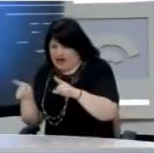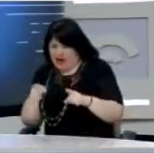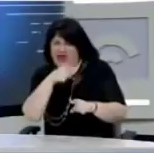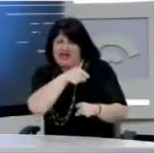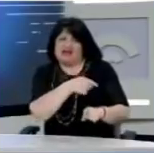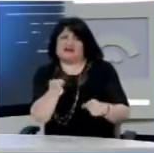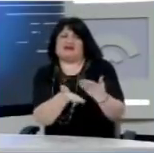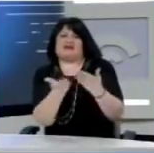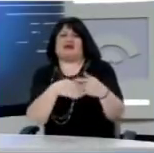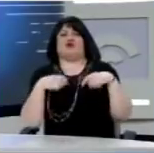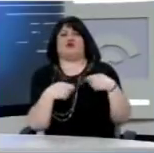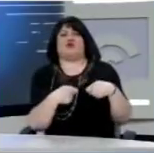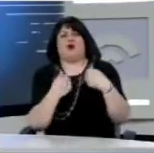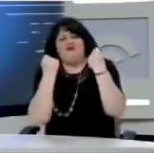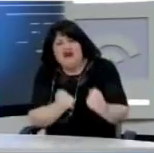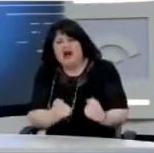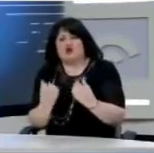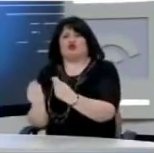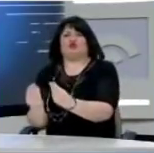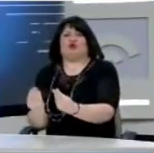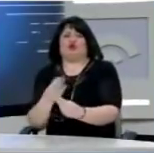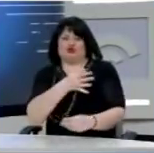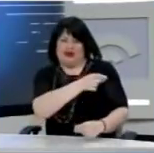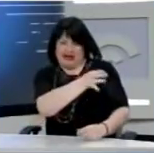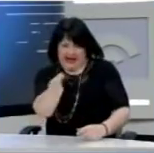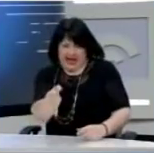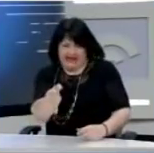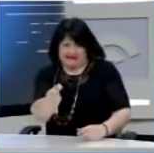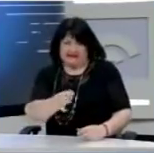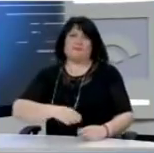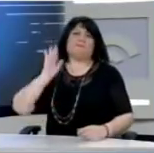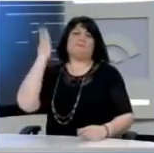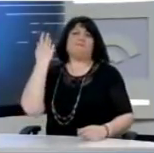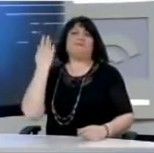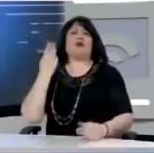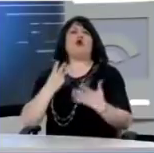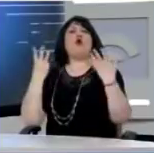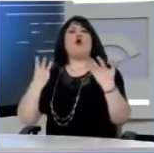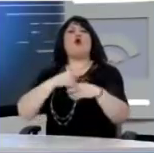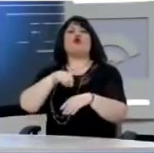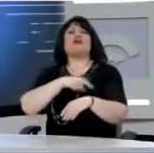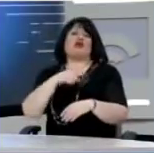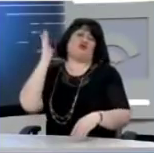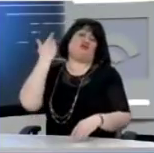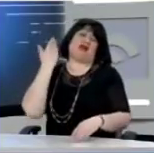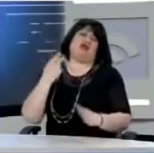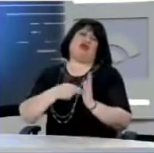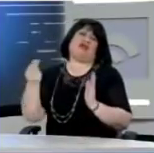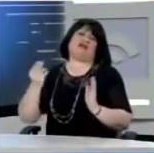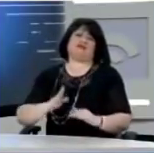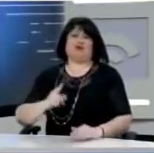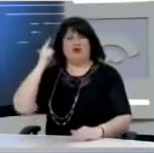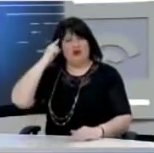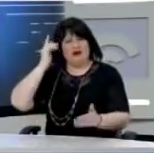ελίτ και θέλετε να βαρύνετε τους πολλούς. Όταν εσείς μιλάτε για ξεπερασμένο θεσμό του οκτάωρου και λέτε ιδεολειψία